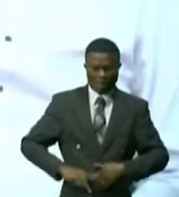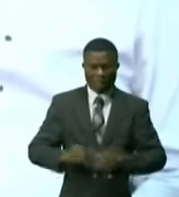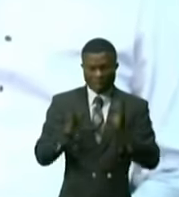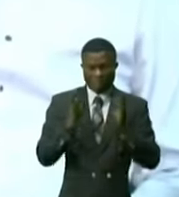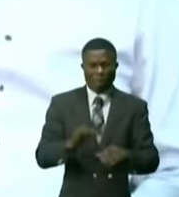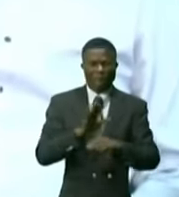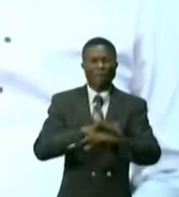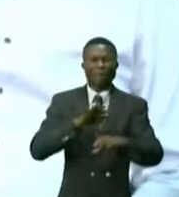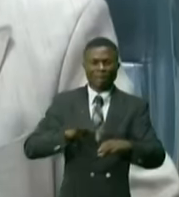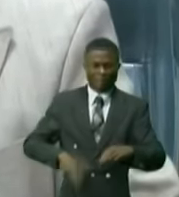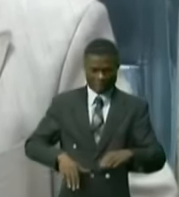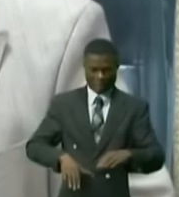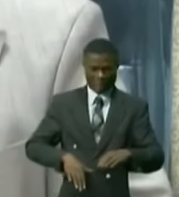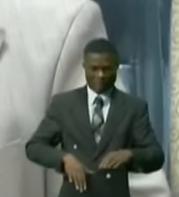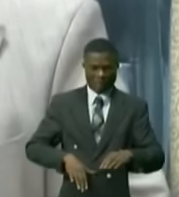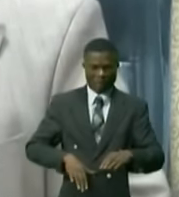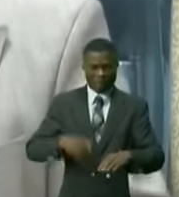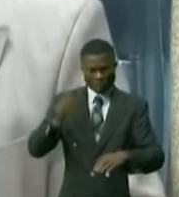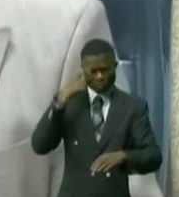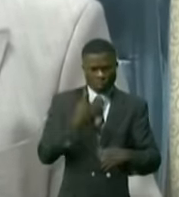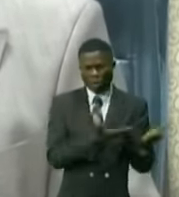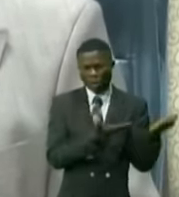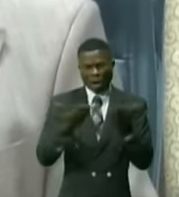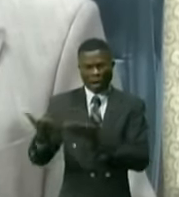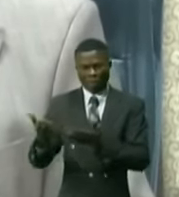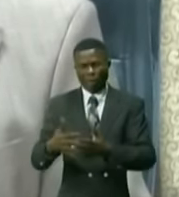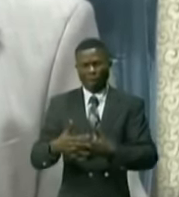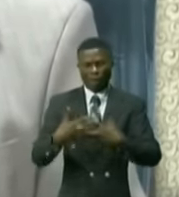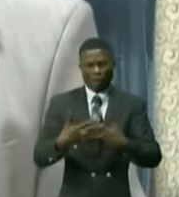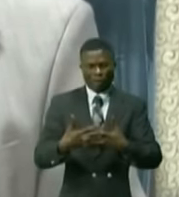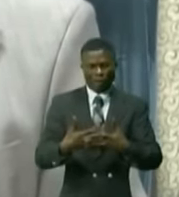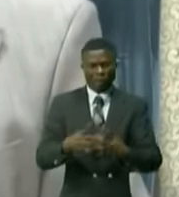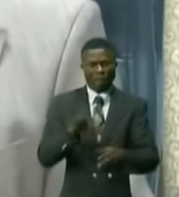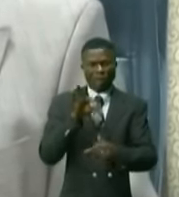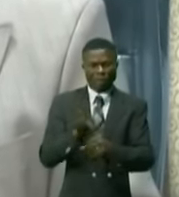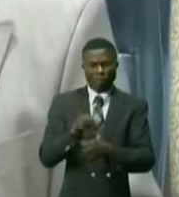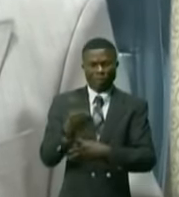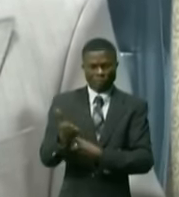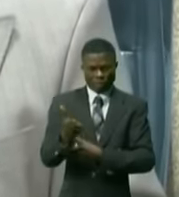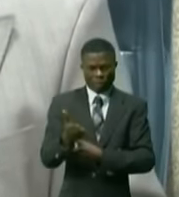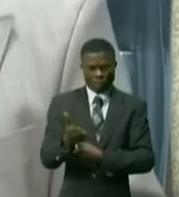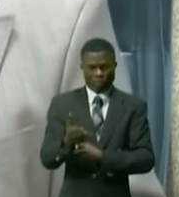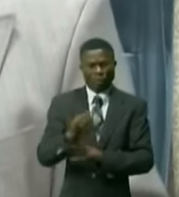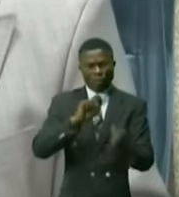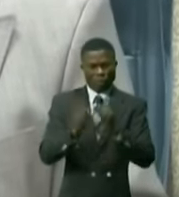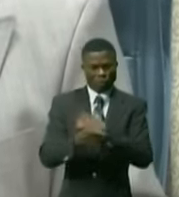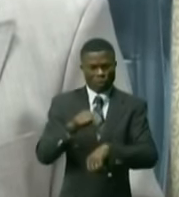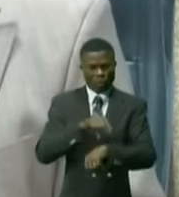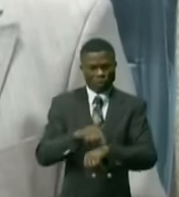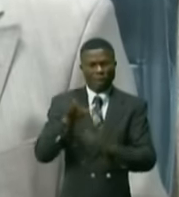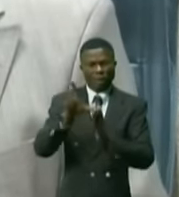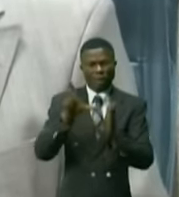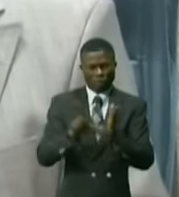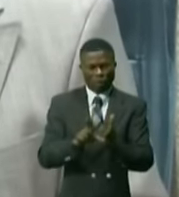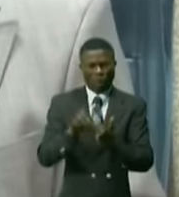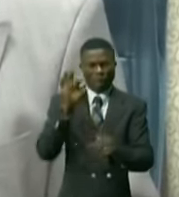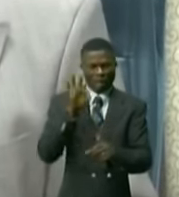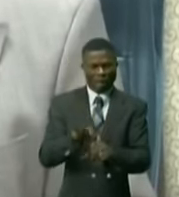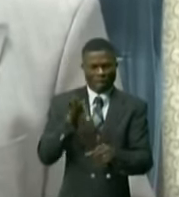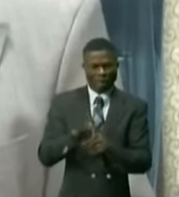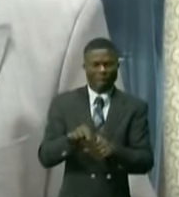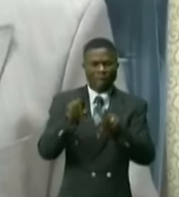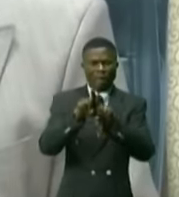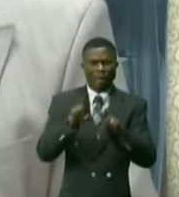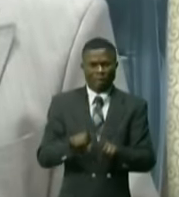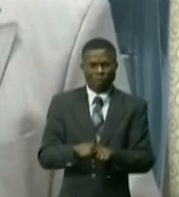le retard accumulé pour la réforme de la CENI, de la loi électorale